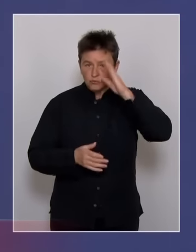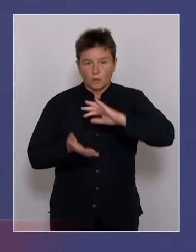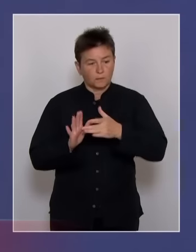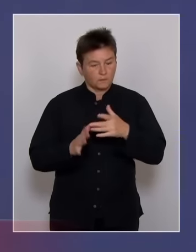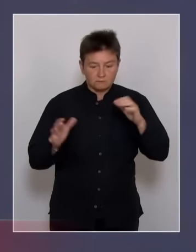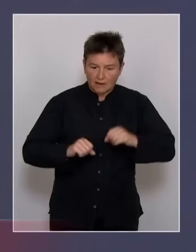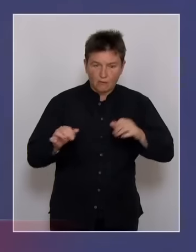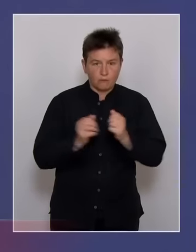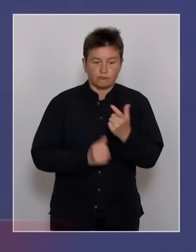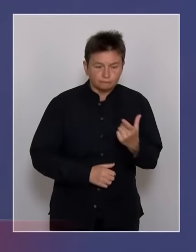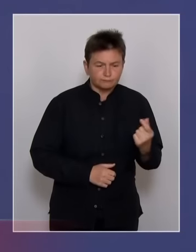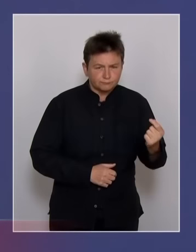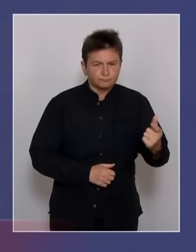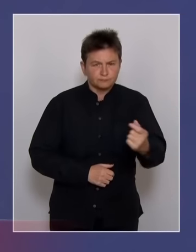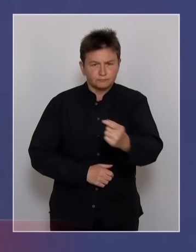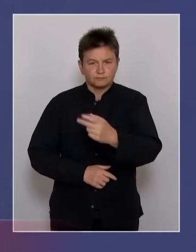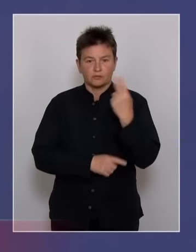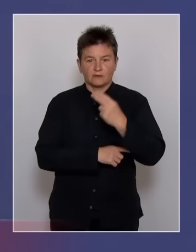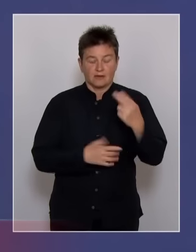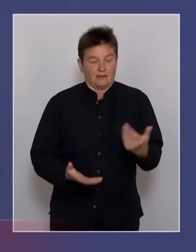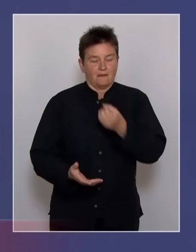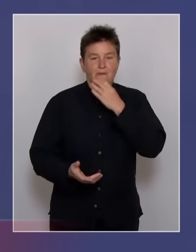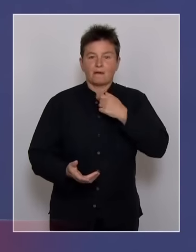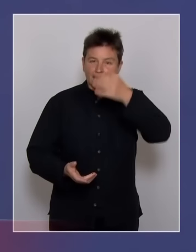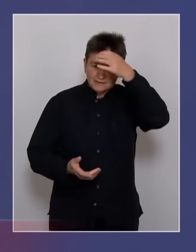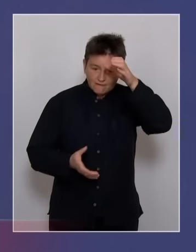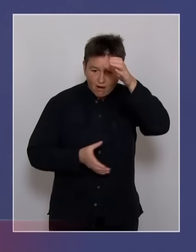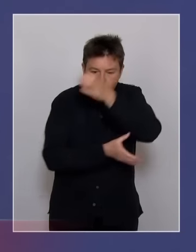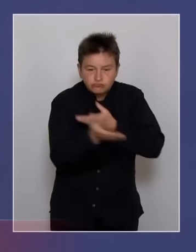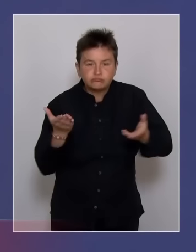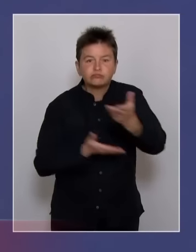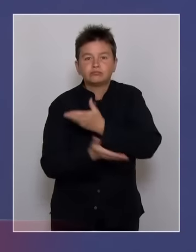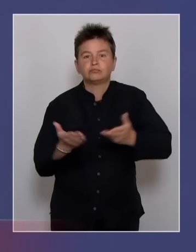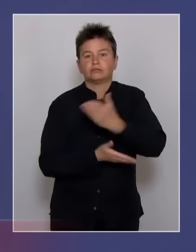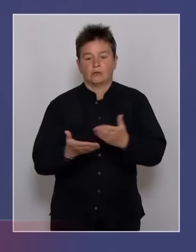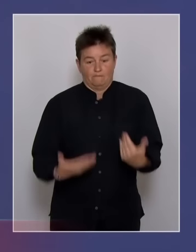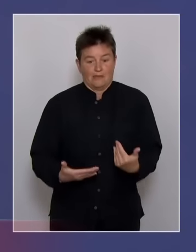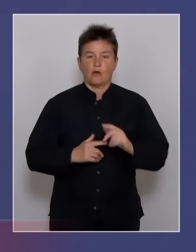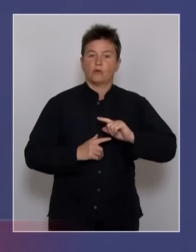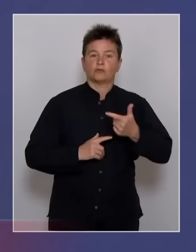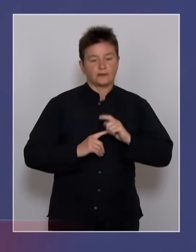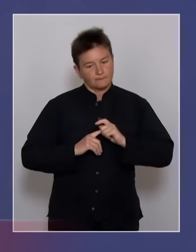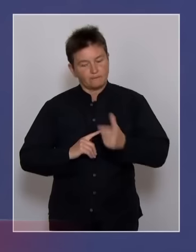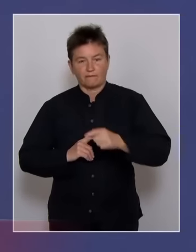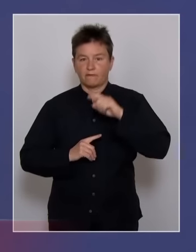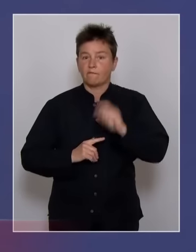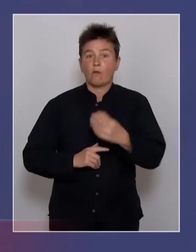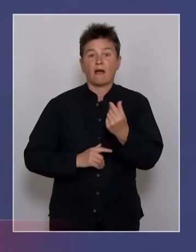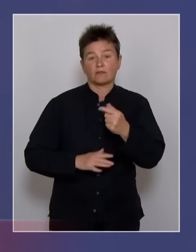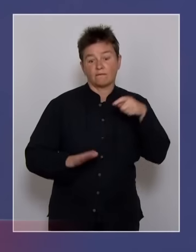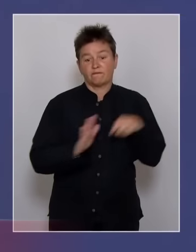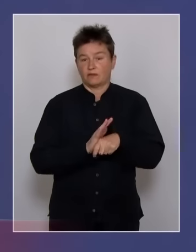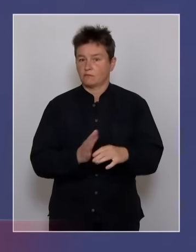elle permet de structurer la circulation des savoirs les échanges il nous faut passer à une deuxième étape consolider les financements